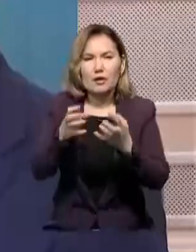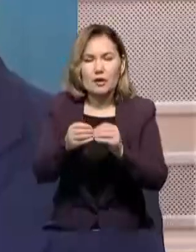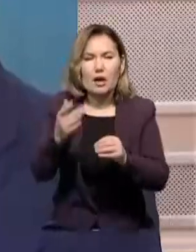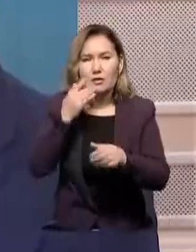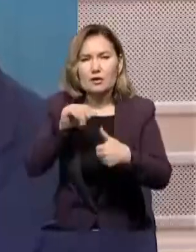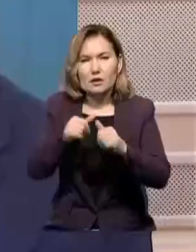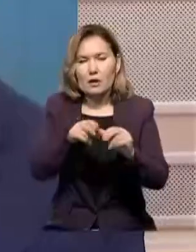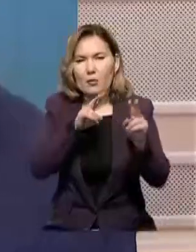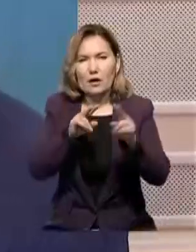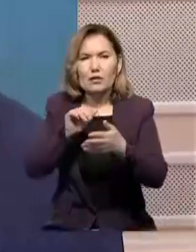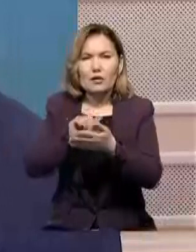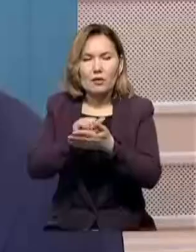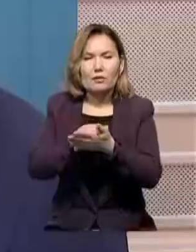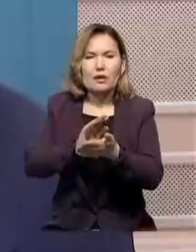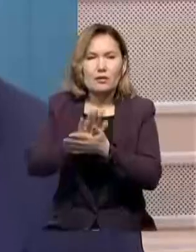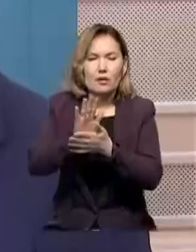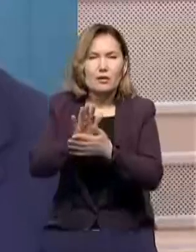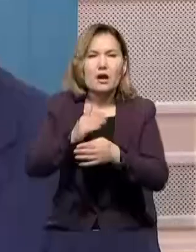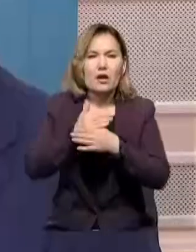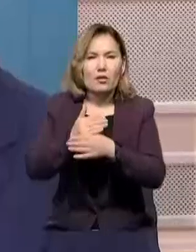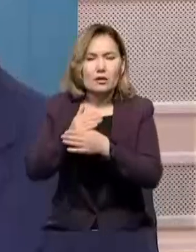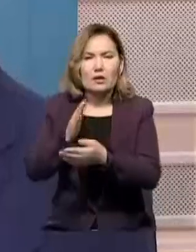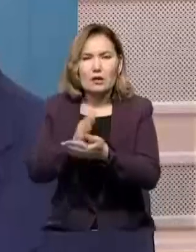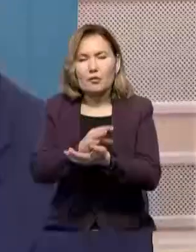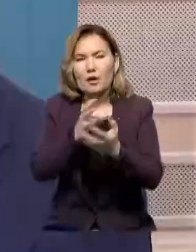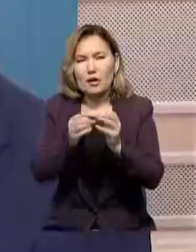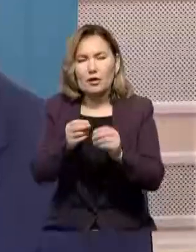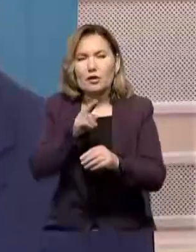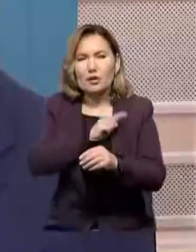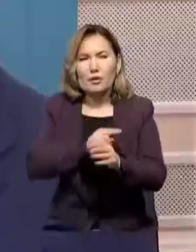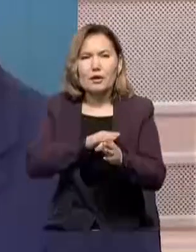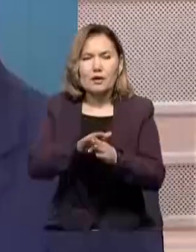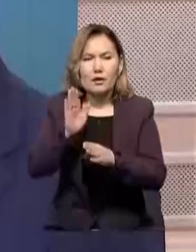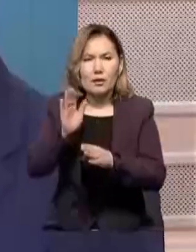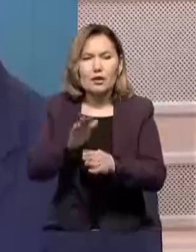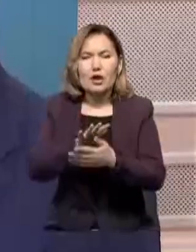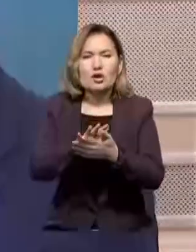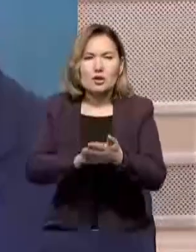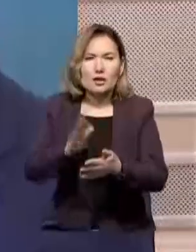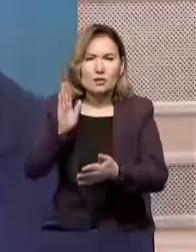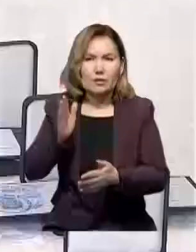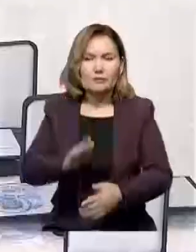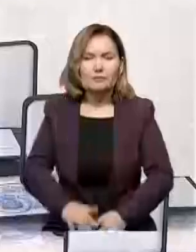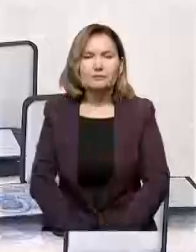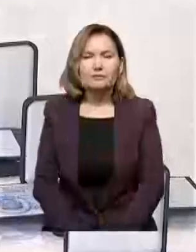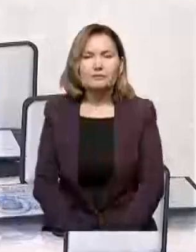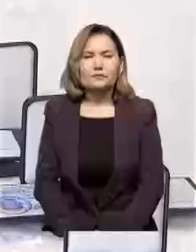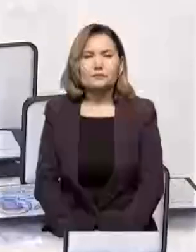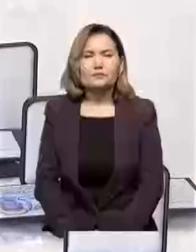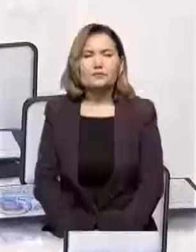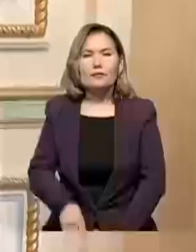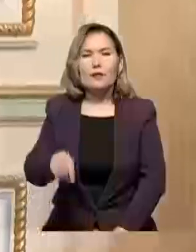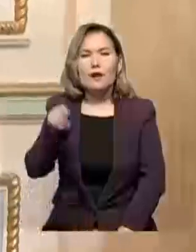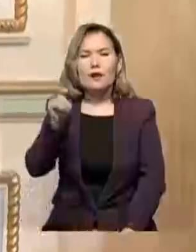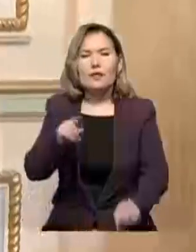ұдайы негізде баспа басылымдарына қолдау көрсетілуде және бұл жұмыс алдағы уақытта да жалғасатын болады. Форумда